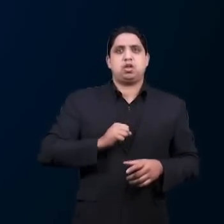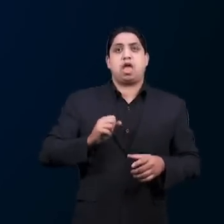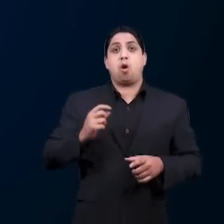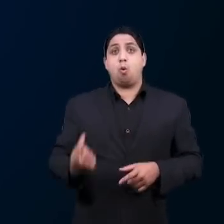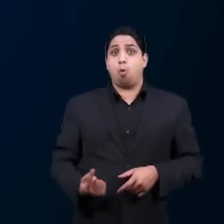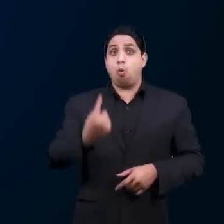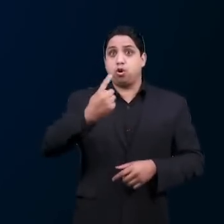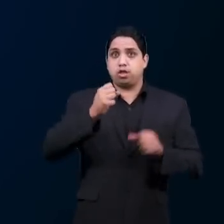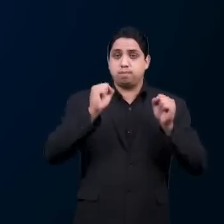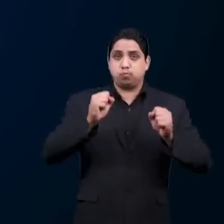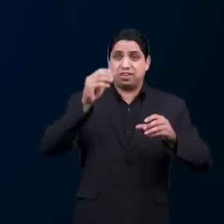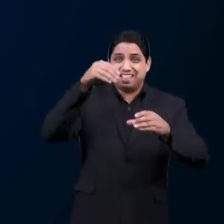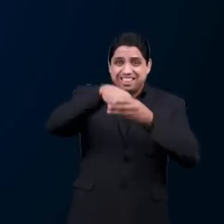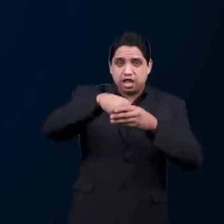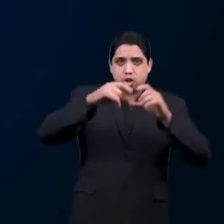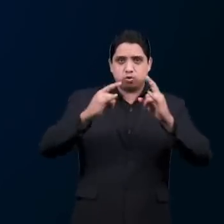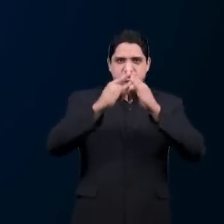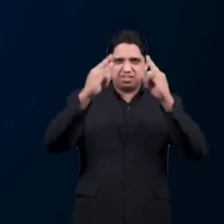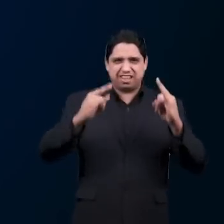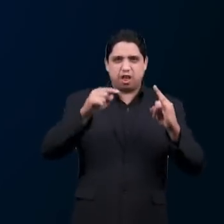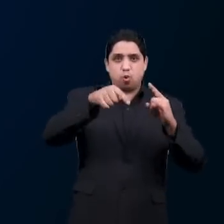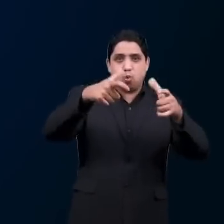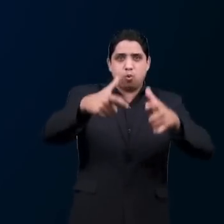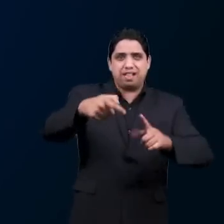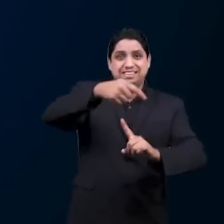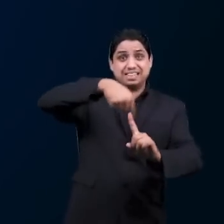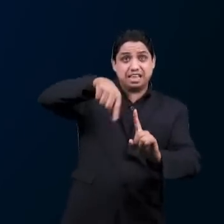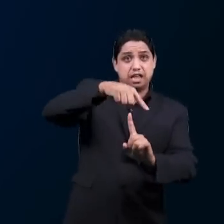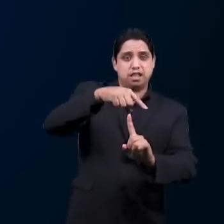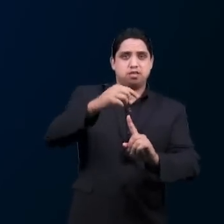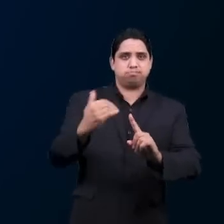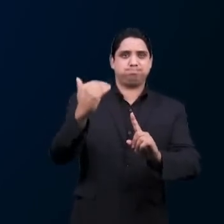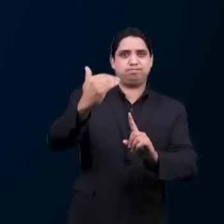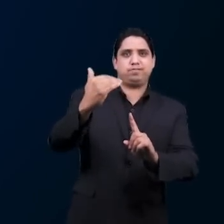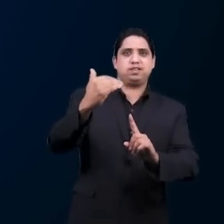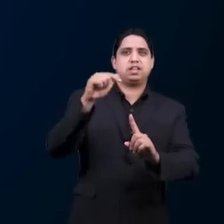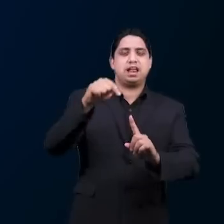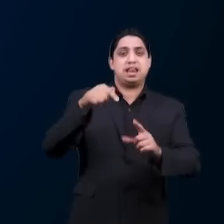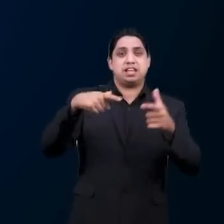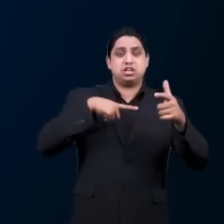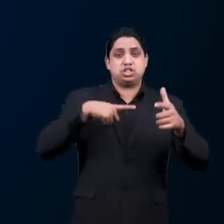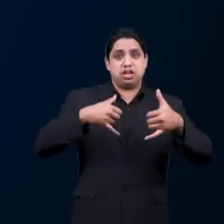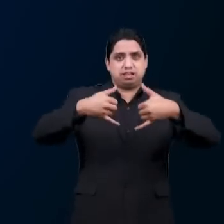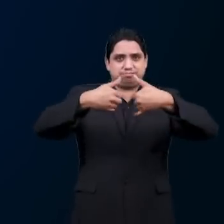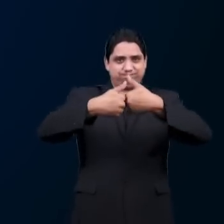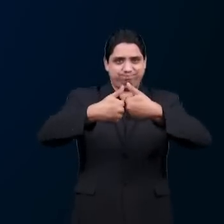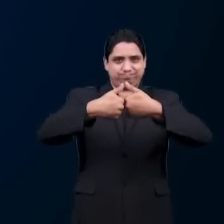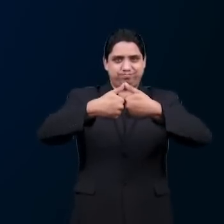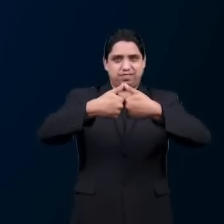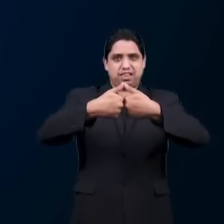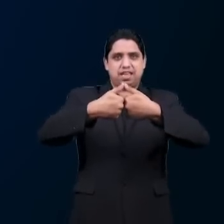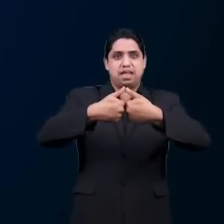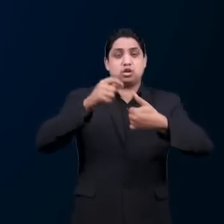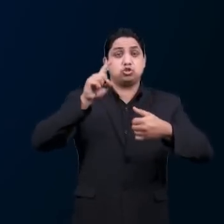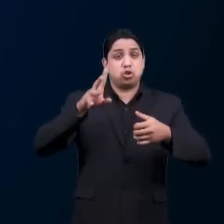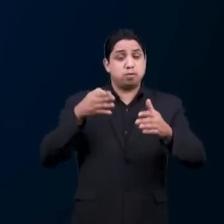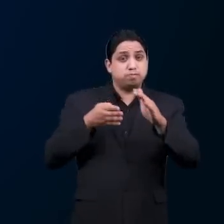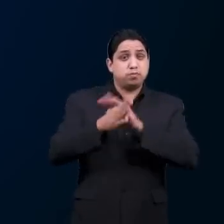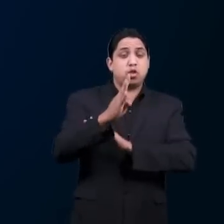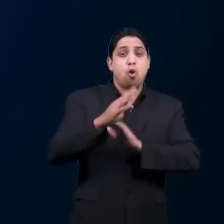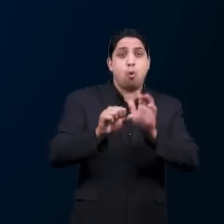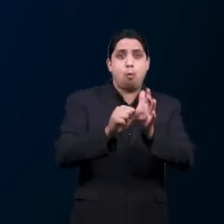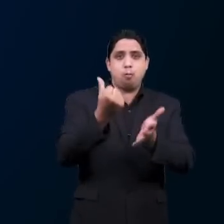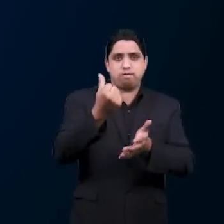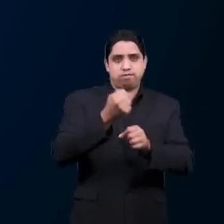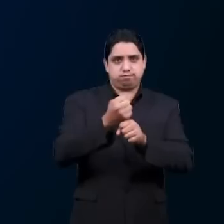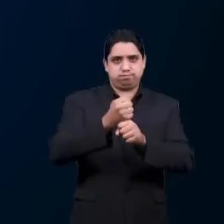sacrificateurs et était le seul à pouvoir entrer dans le Saint des Saints où se trouvait l'Arche de l'Alliance, et il pouvait le faire une